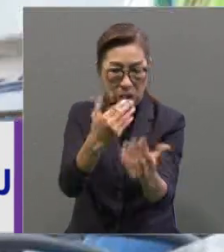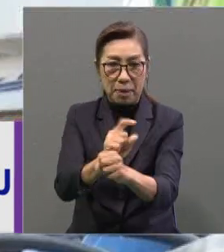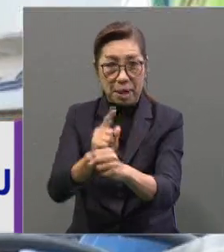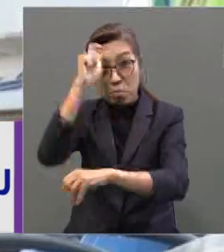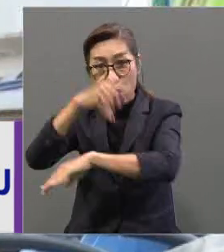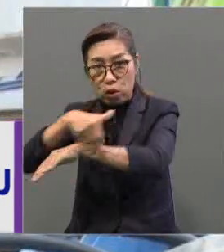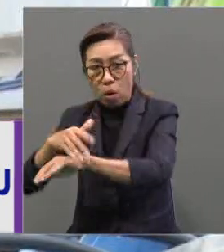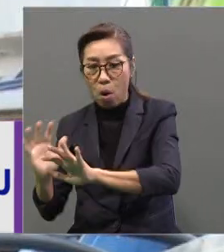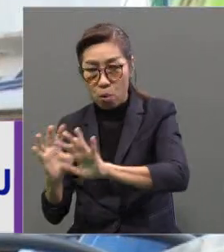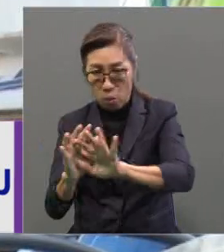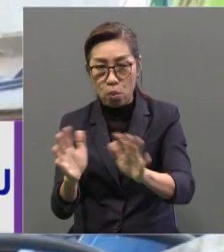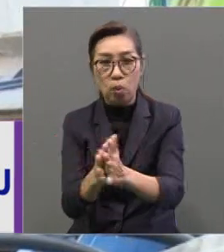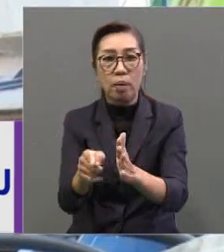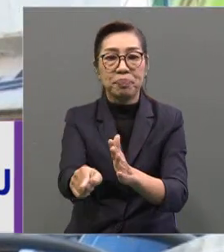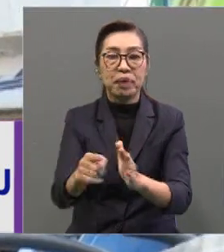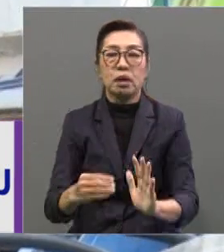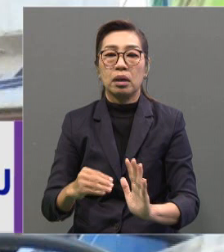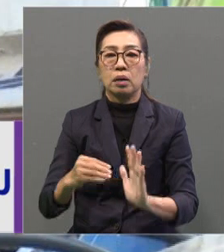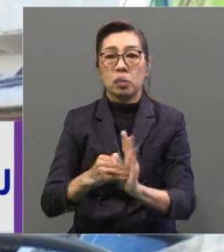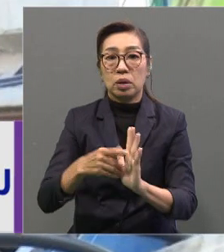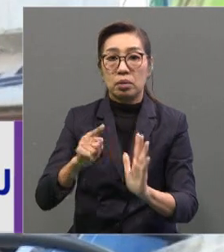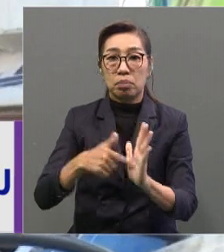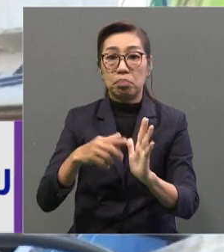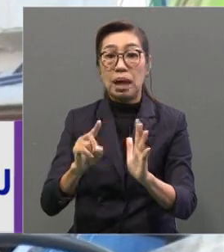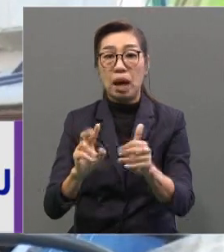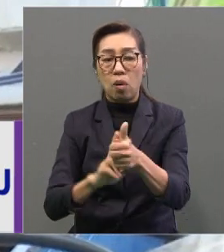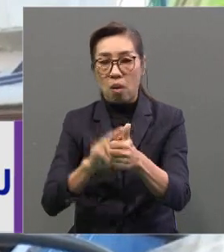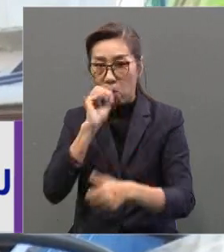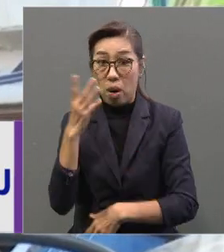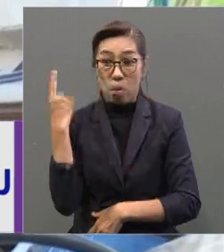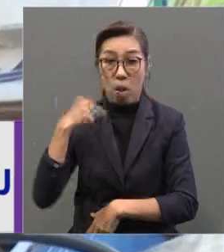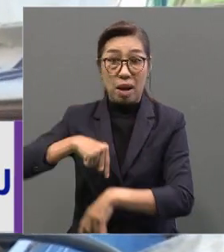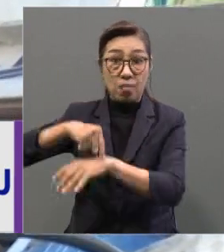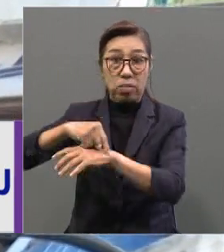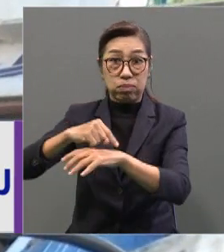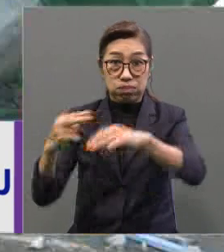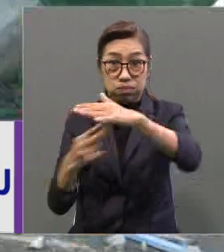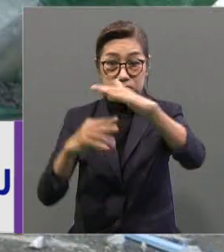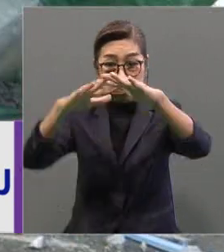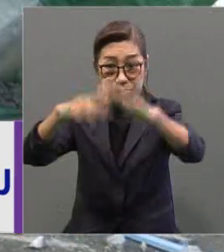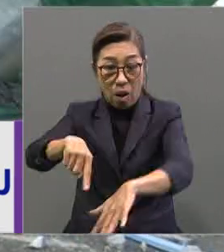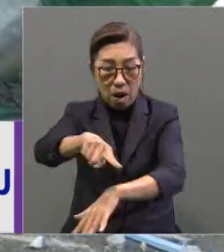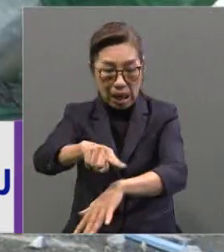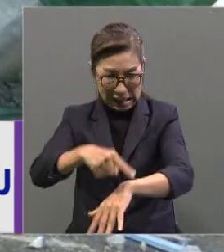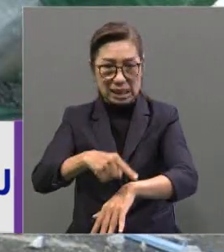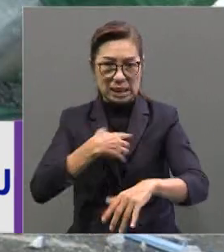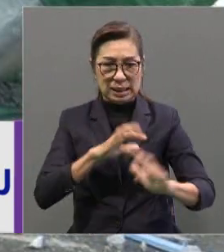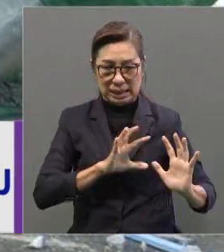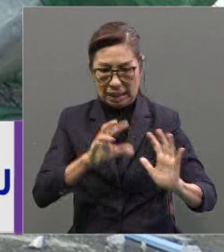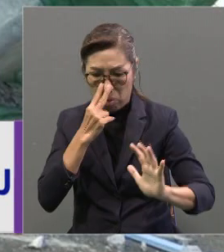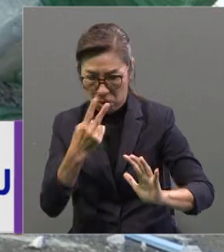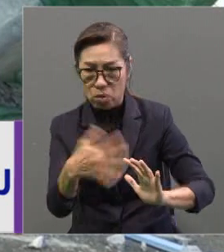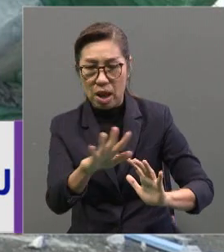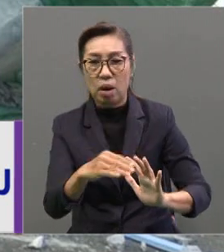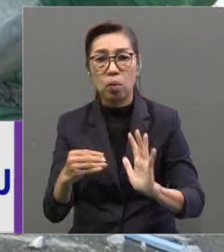โดยรองปลัดกรุงเทพมหานครบอกว่าหลังเกิดเหตุการณ์ตั้งแต่เมื่อวานผู้บริหารกรุงเทพเองได้เข้ามาดูในพื้นที่และผู้ว่าราช